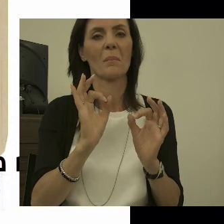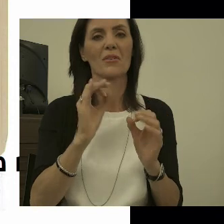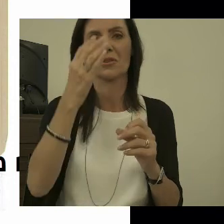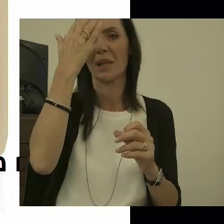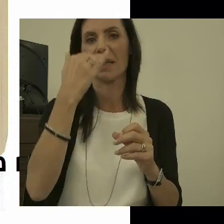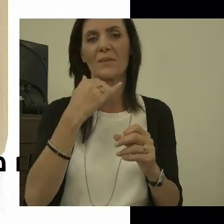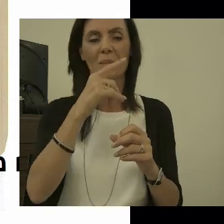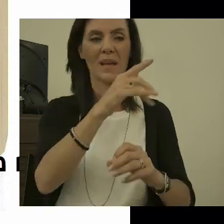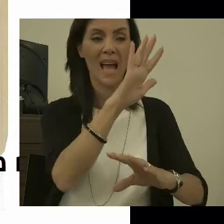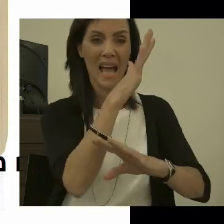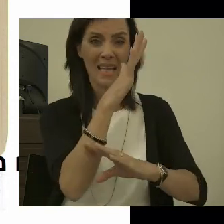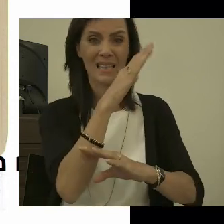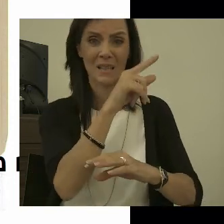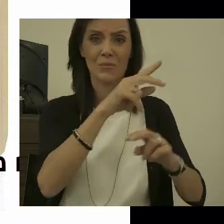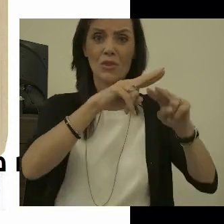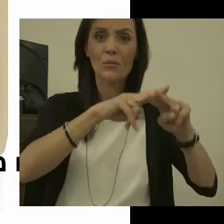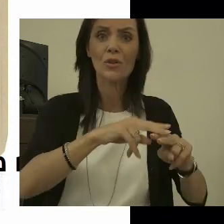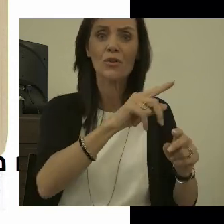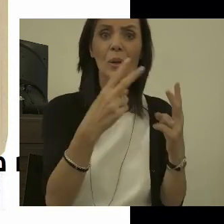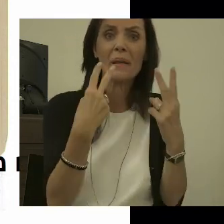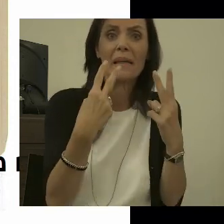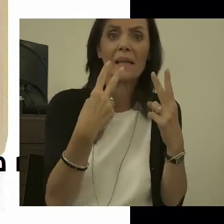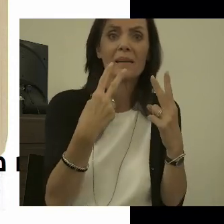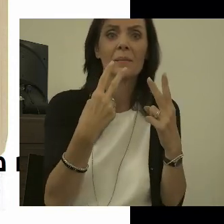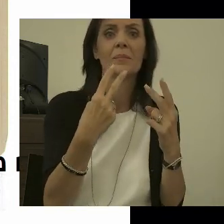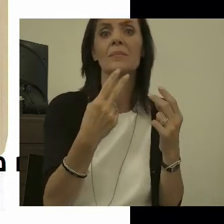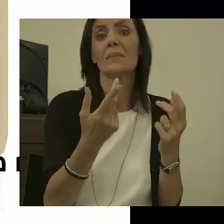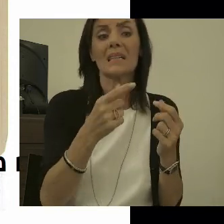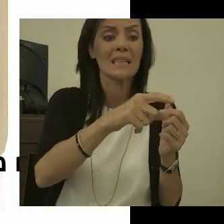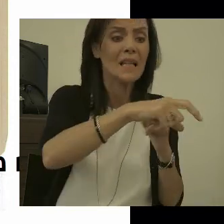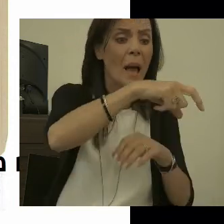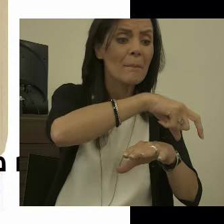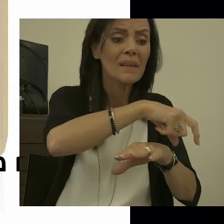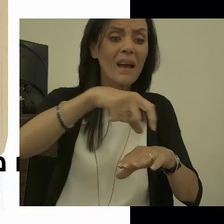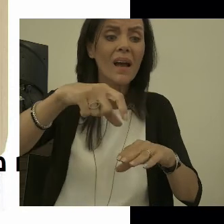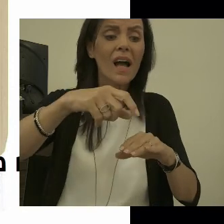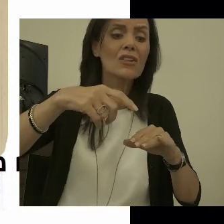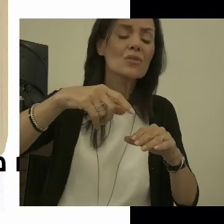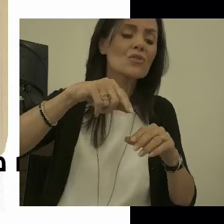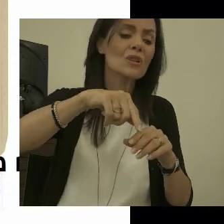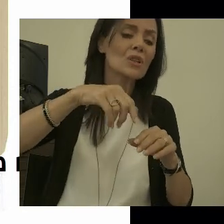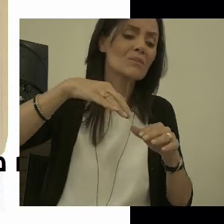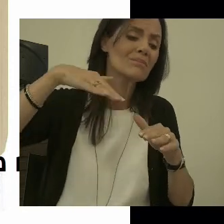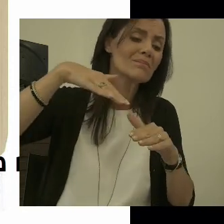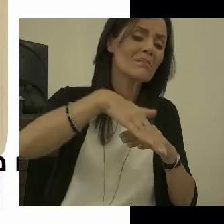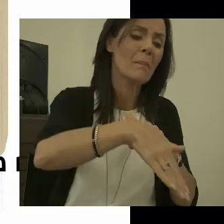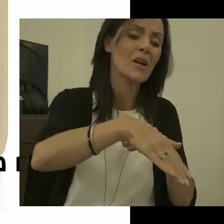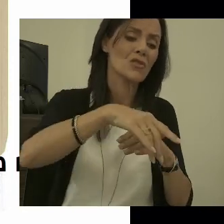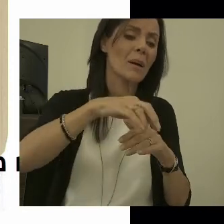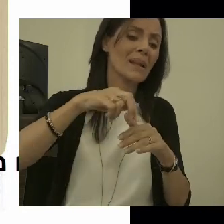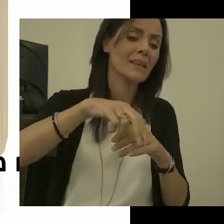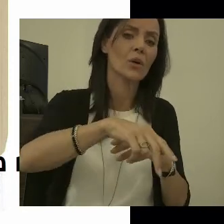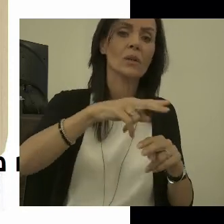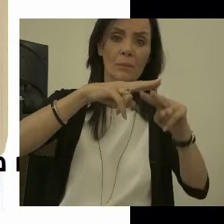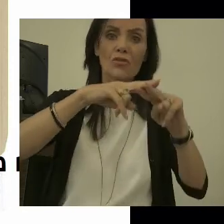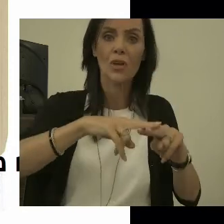שהעצים שסימנתם שישארו והם קריטים, זה בדיוק ה... המדרכה הזו שגולשת למדרגות יורדות לנחל, הם